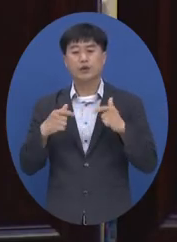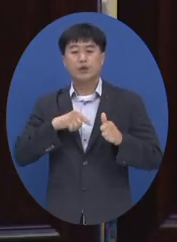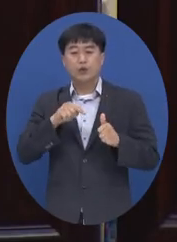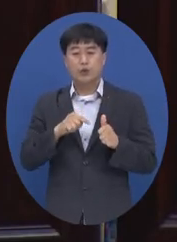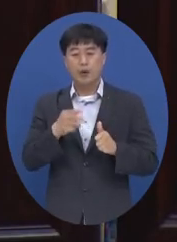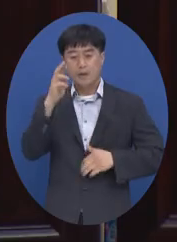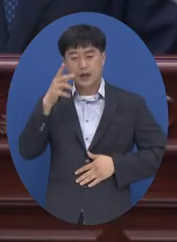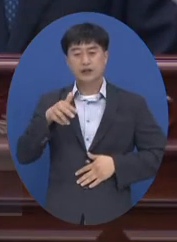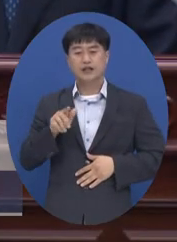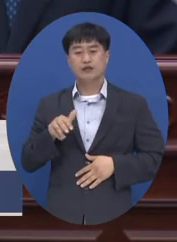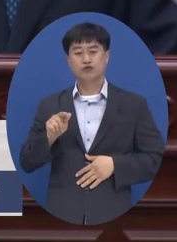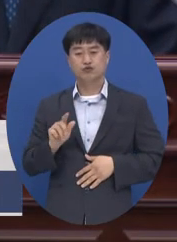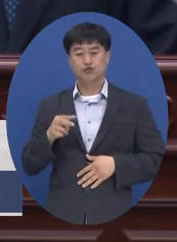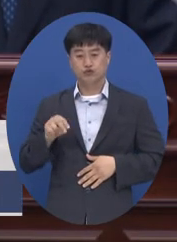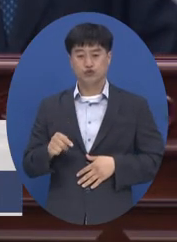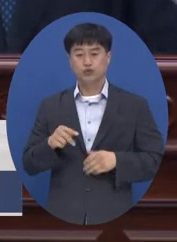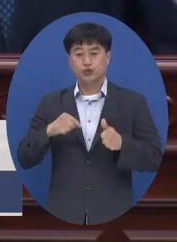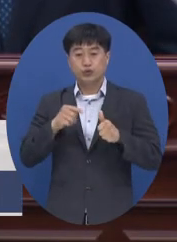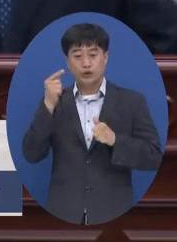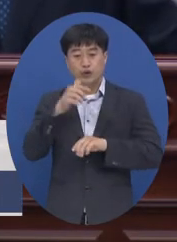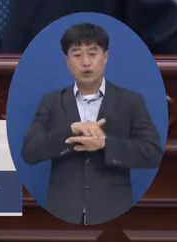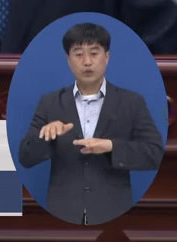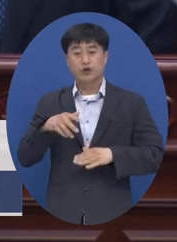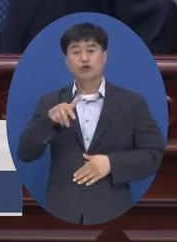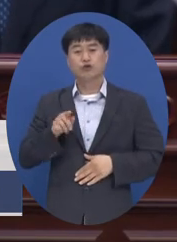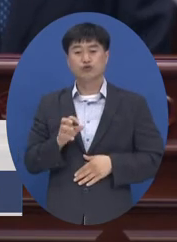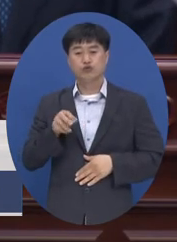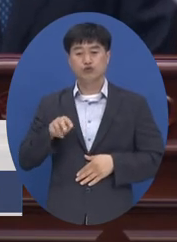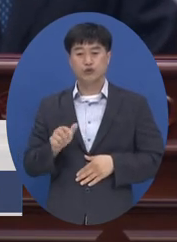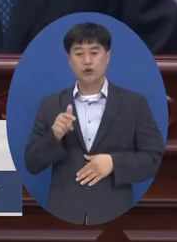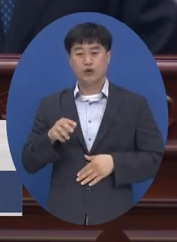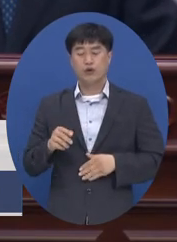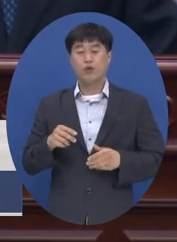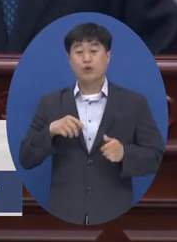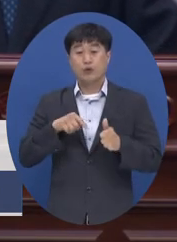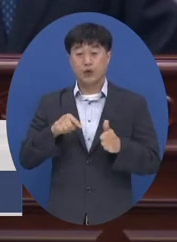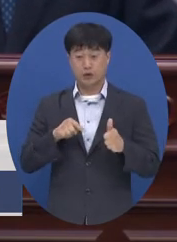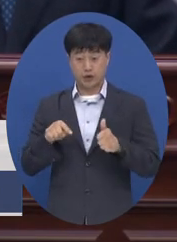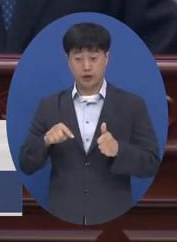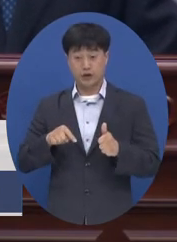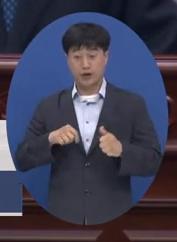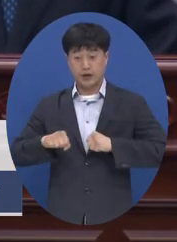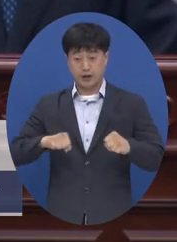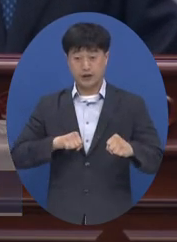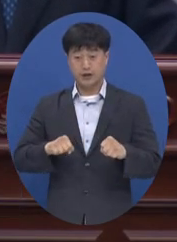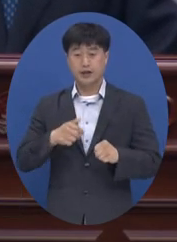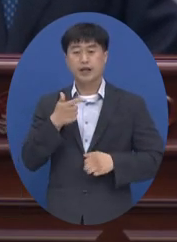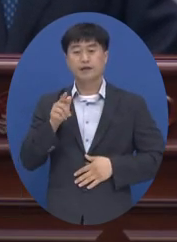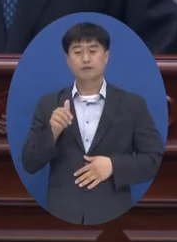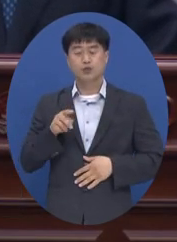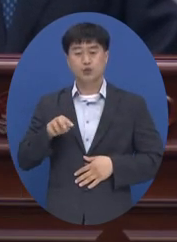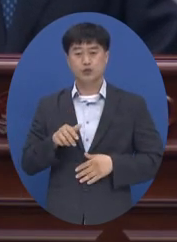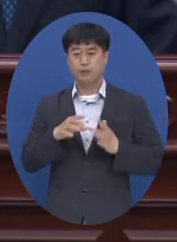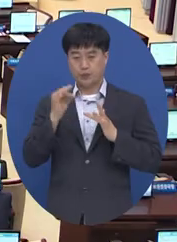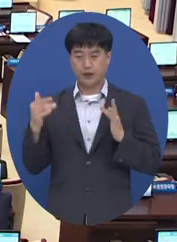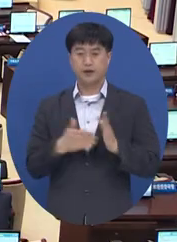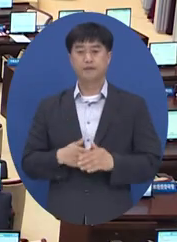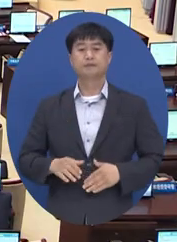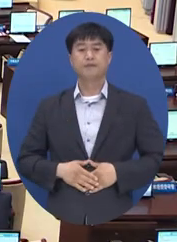탁 창선 의원 교육 기획 위원장 에는 정윤경 이건 교육행정 위원장은 남정석 의학이 선출되었습니다